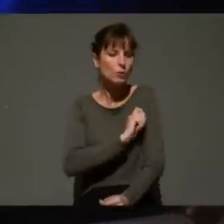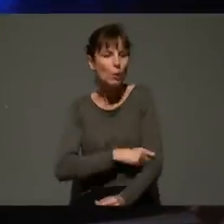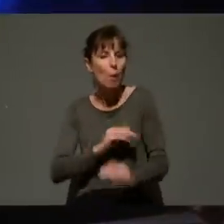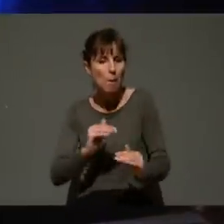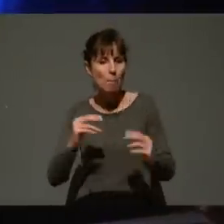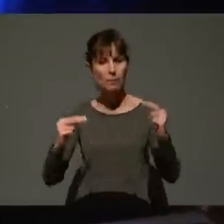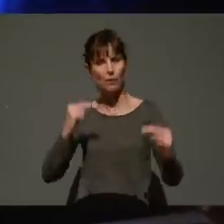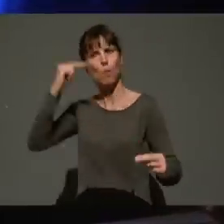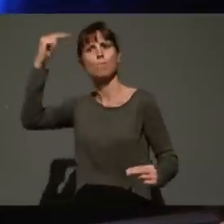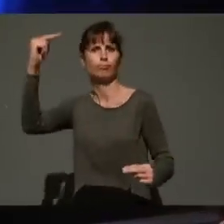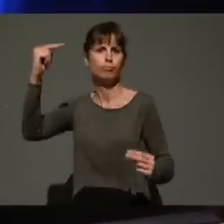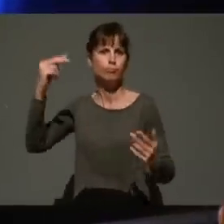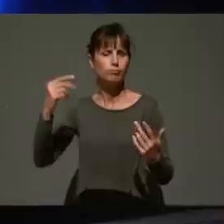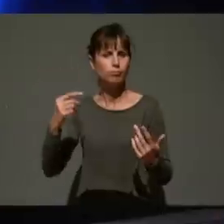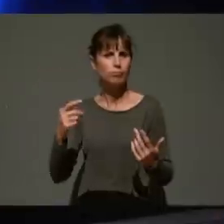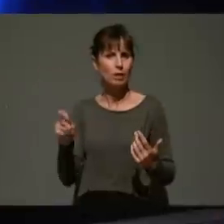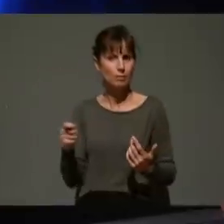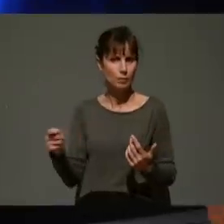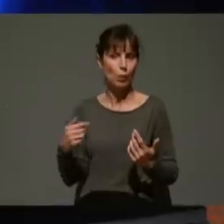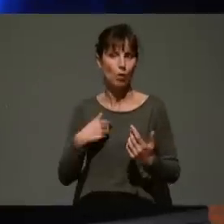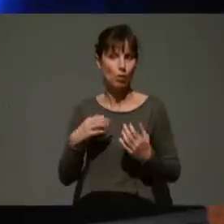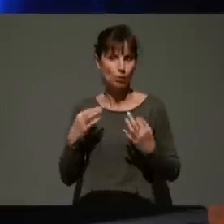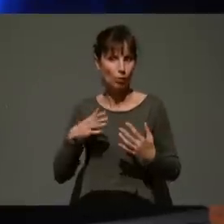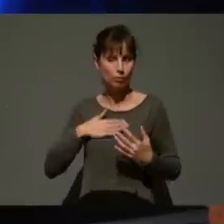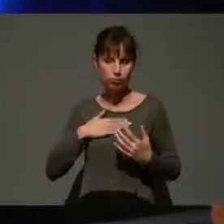niveau et que ça occupe beaucoup de mon temps,